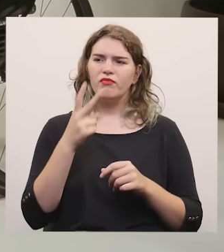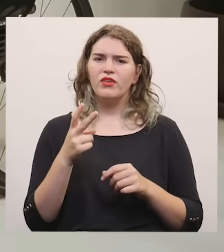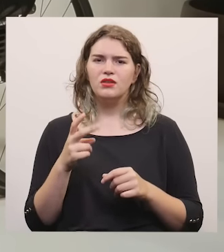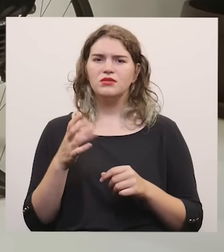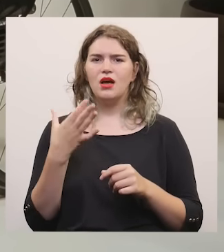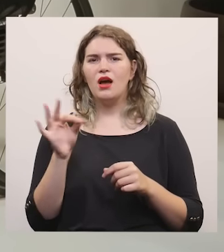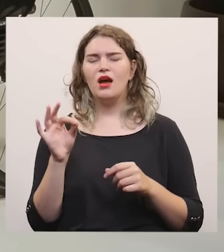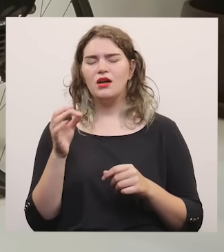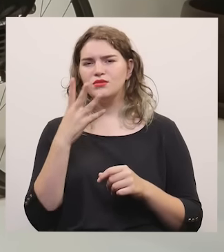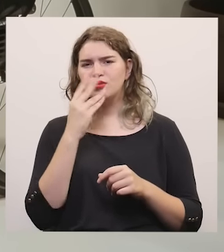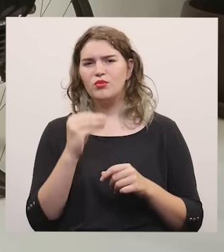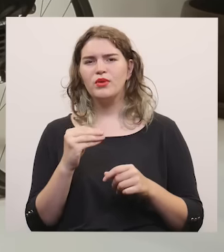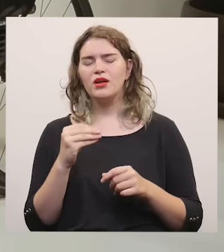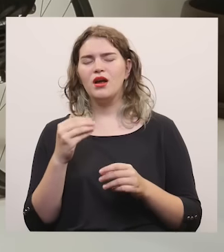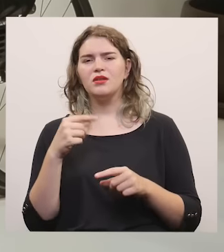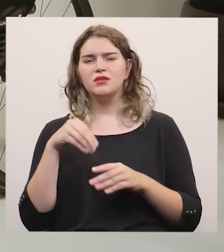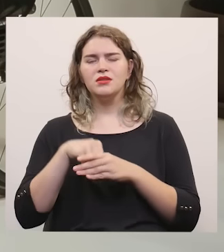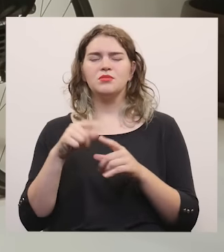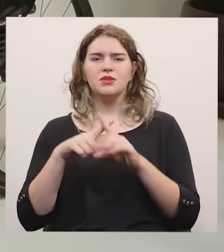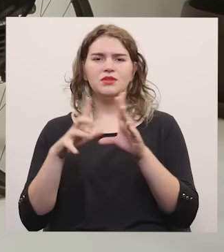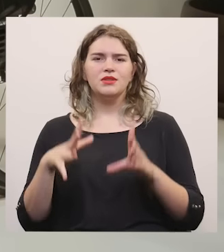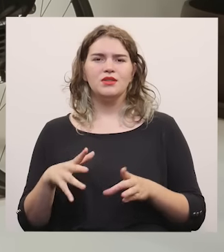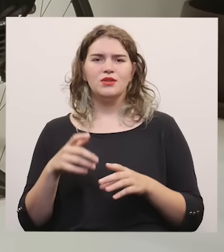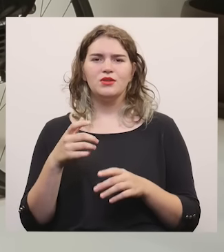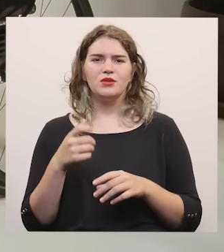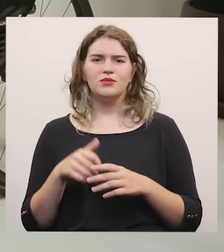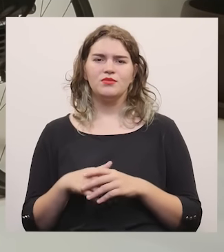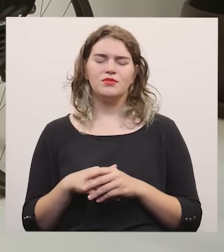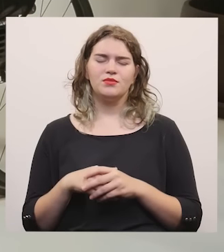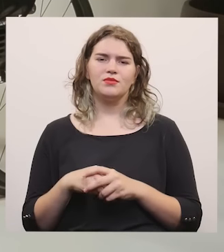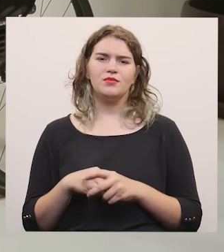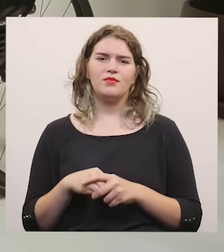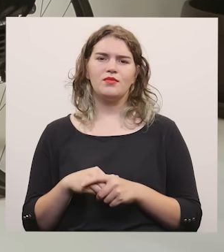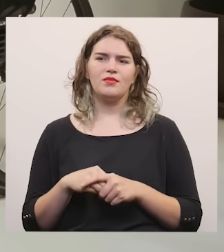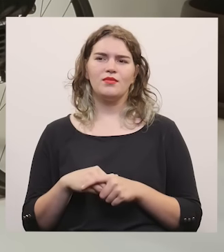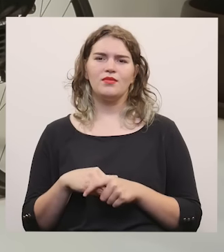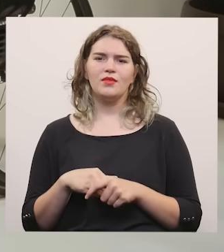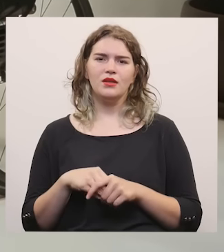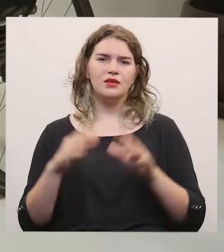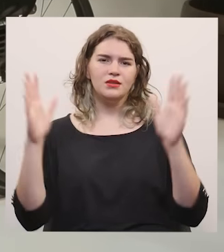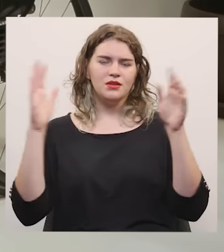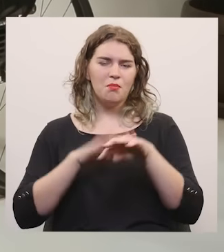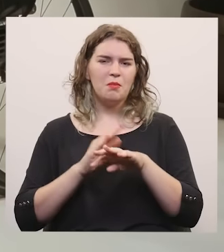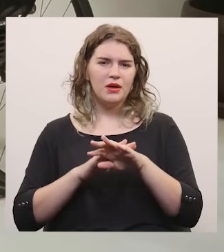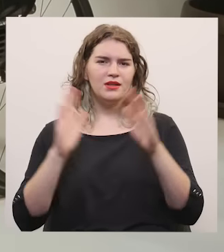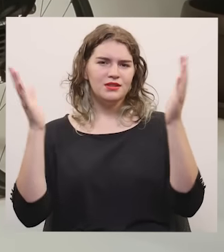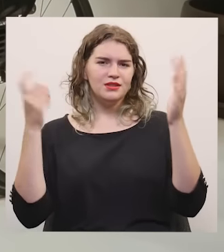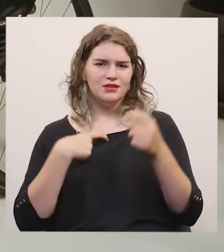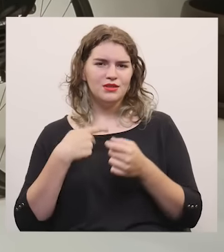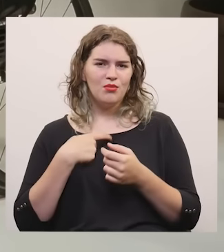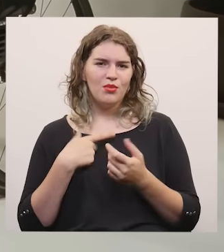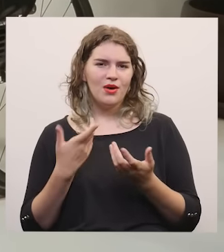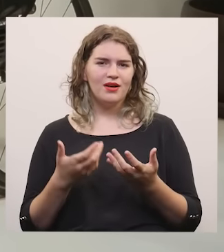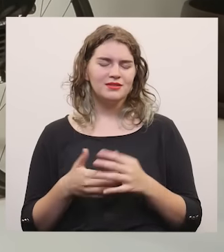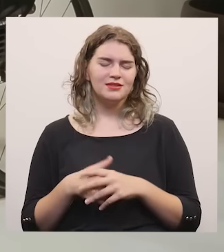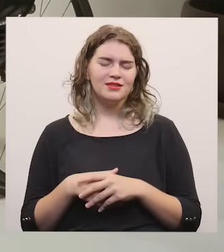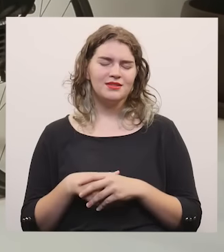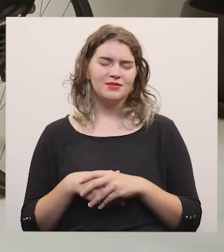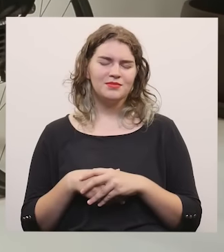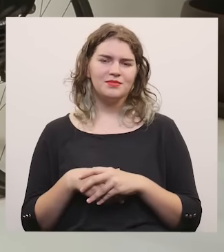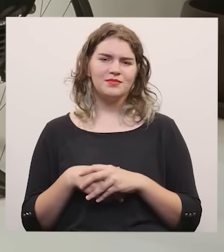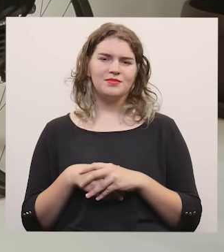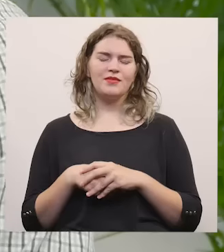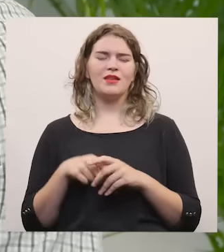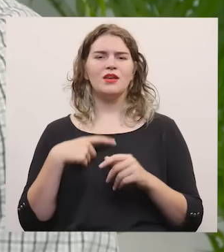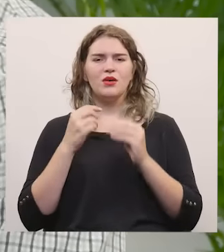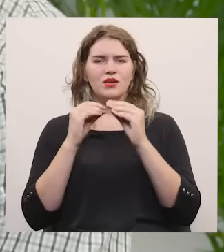parcă ți-e rușine. Alții supărați în biserică, stau triști în biserică, nu știu cât de bine. Să ridici mâinile, iar ridică mâinile. Cum? E o binecuvântare. Wow. E o